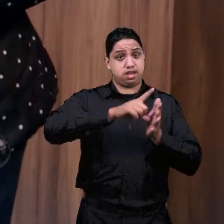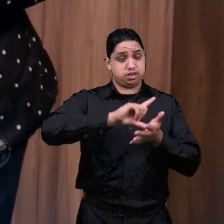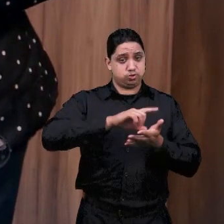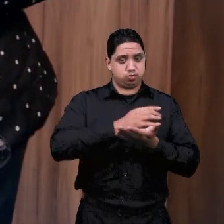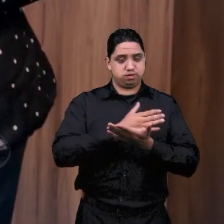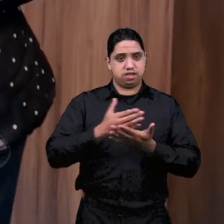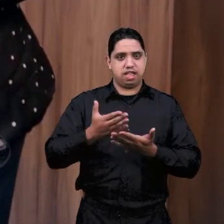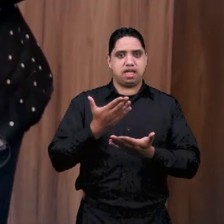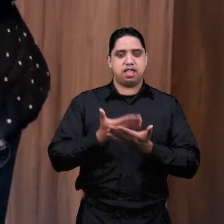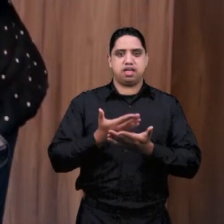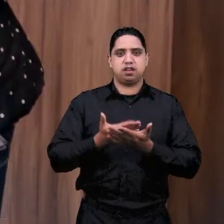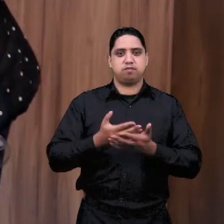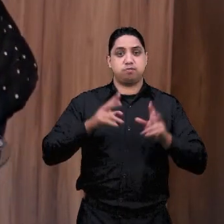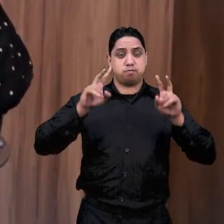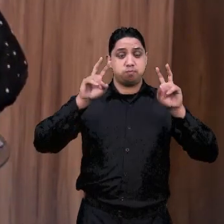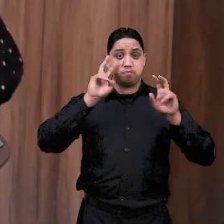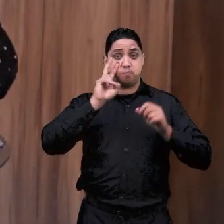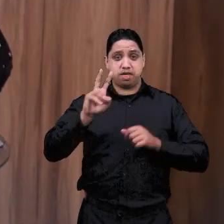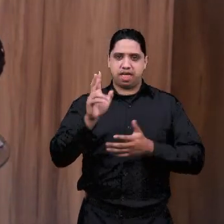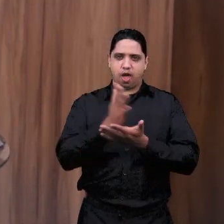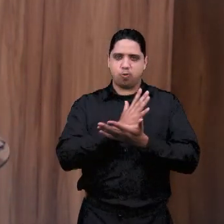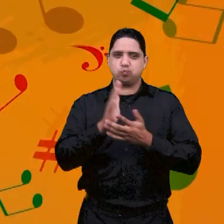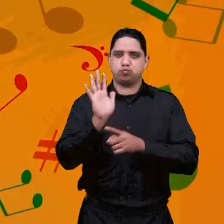l'étude, nous allons voir quelques vidéos.